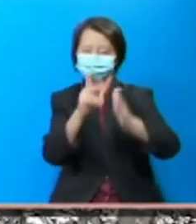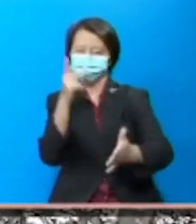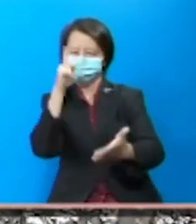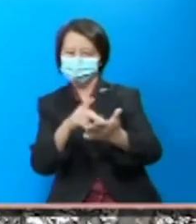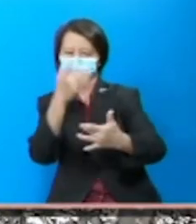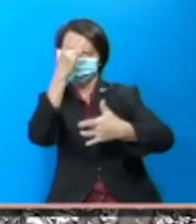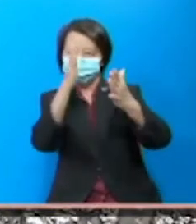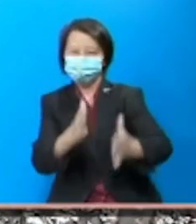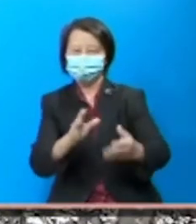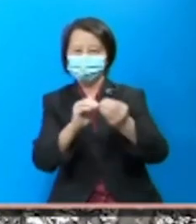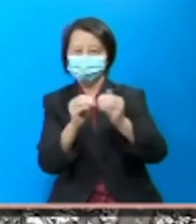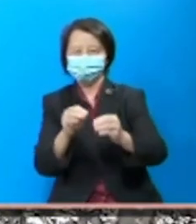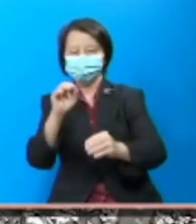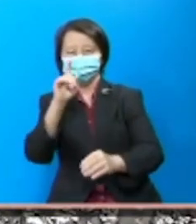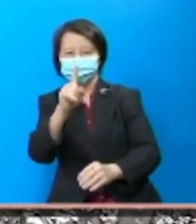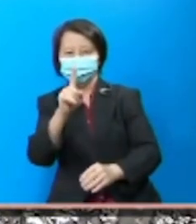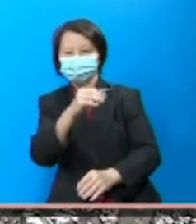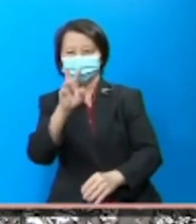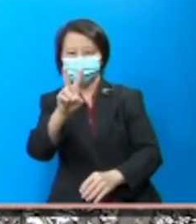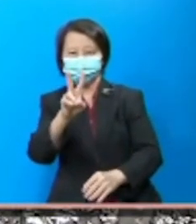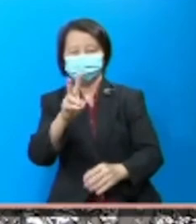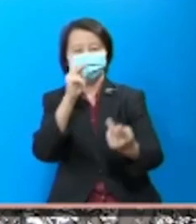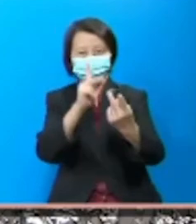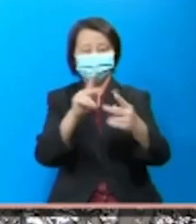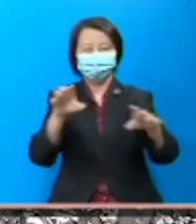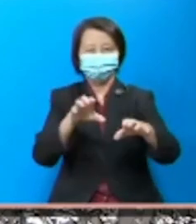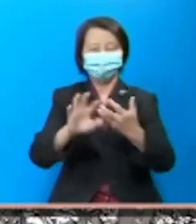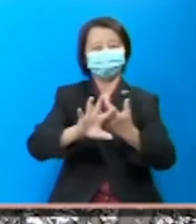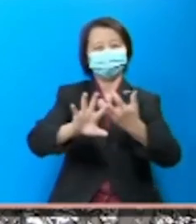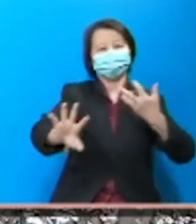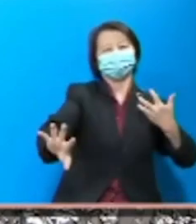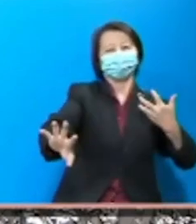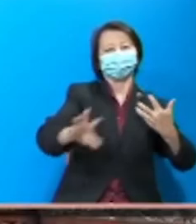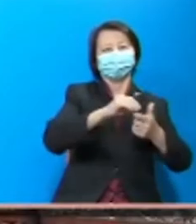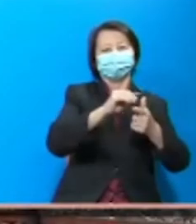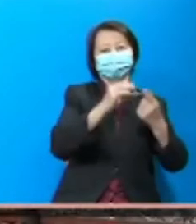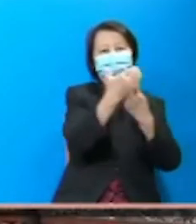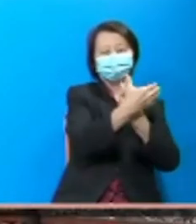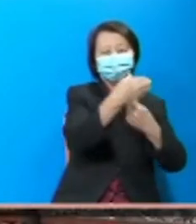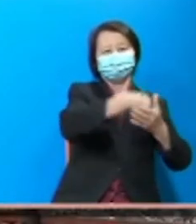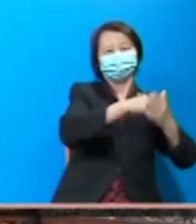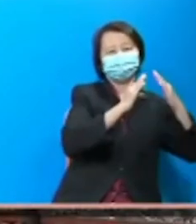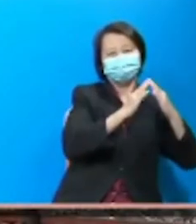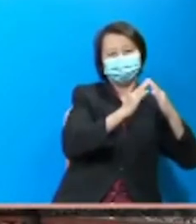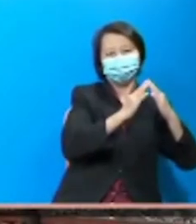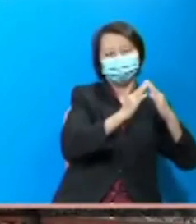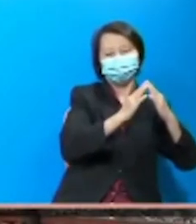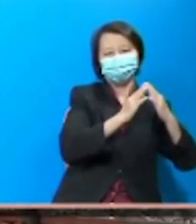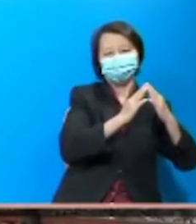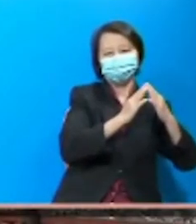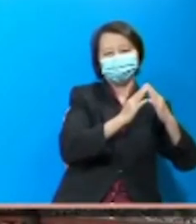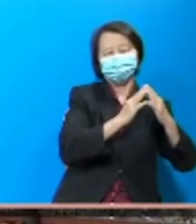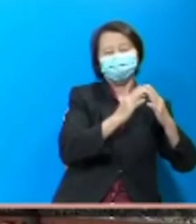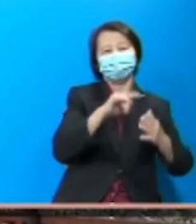ke-15 dalam kategori 1 dan 2 yang sesuai untuk menjalani pengasingan ataupun korentin di rumah dipanggil eccesso